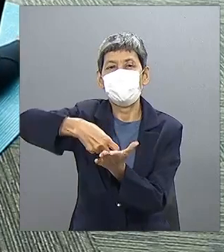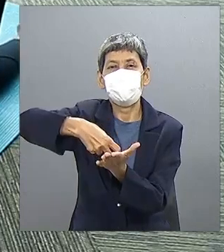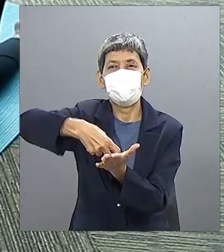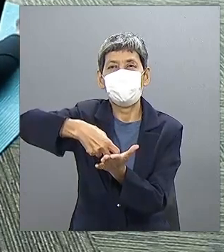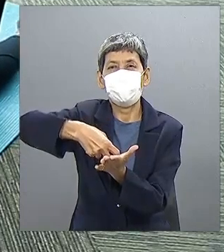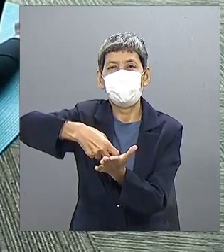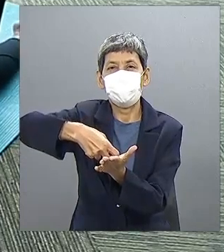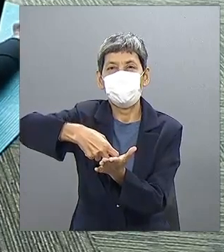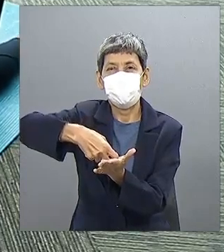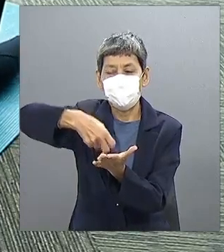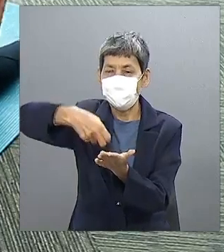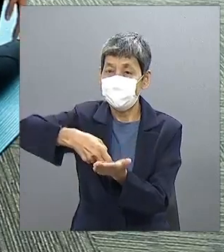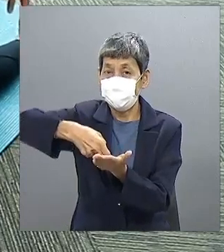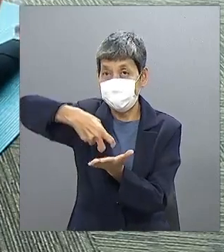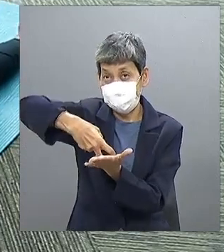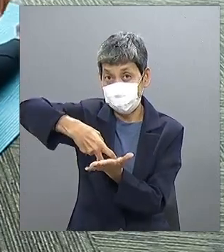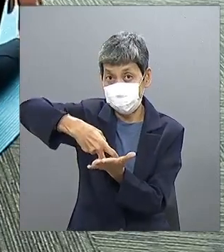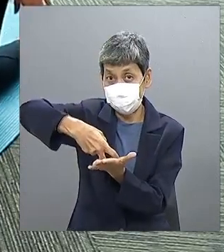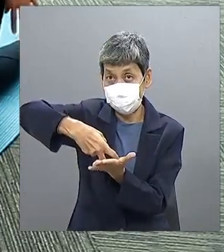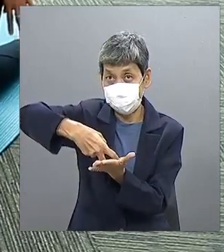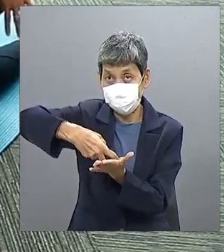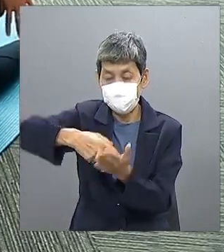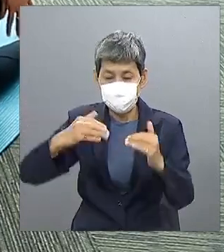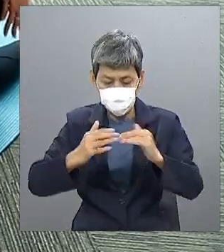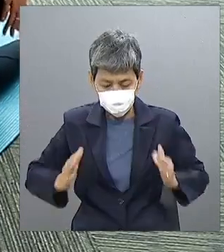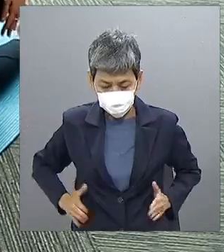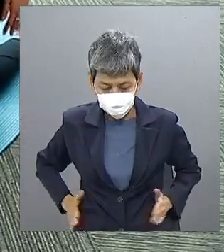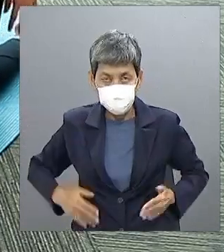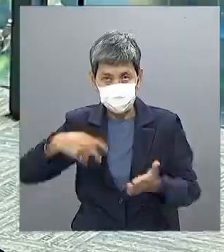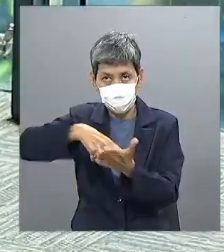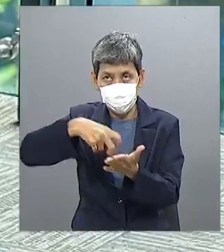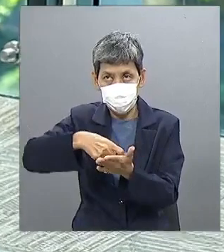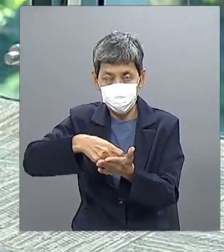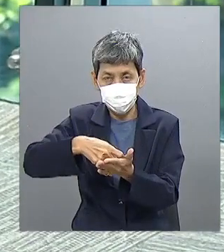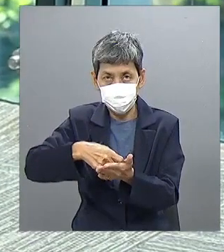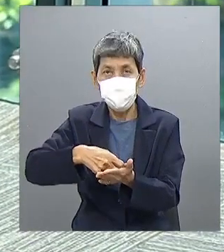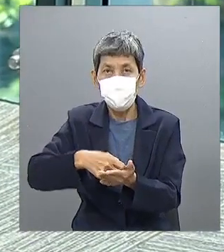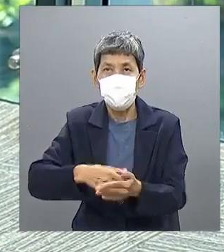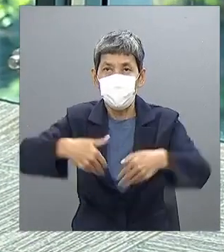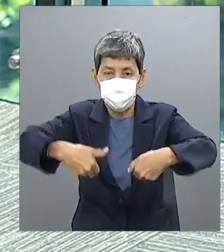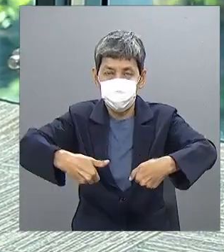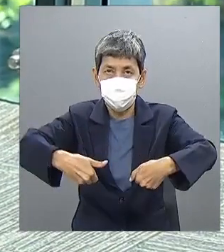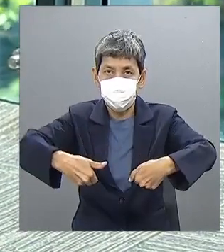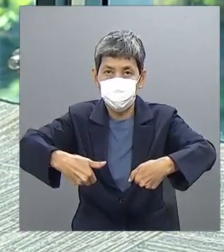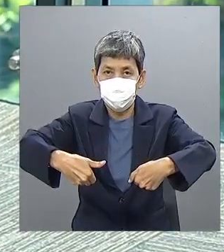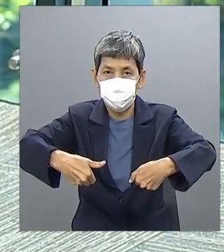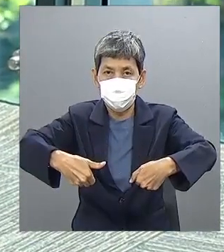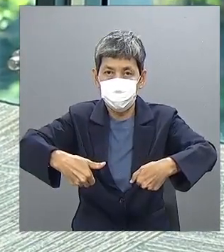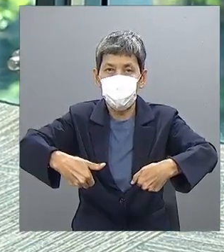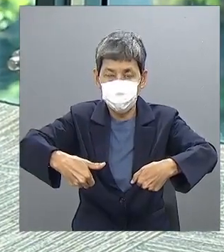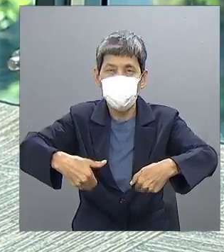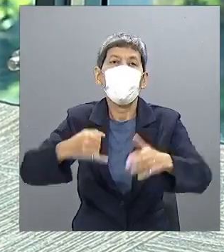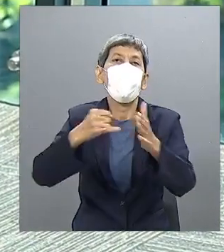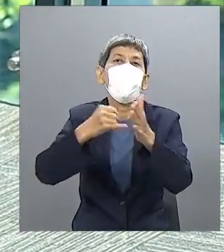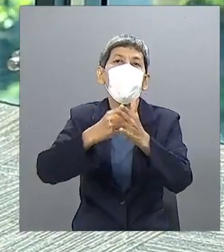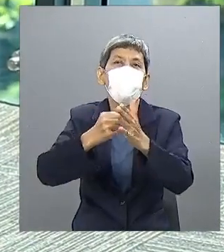เข่าออกประมาณความกว้างของสะโพกค่ะปลายเท้าชี้ตรงไปด้านหลังนะคะอันนี้จะมี Optionแบบง่ายนะคะถ้า